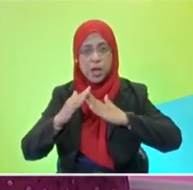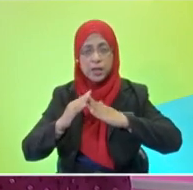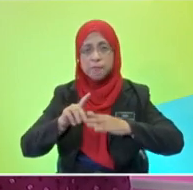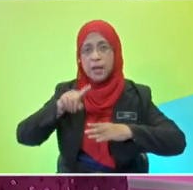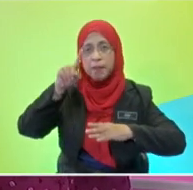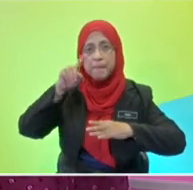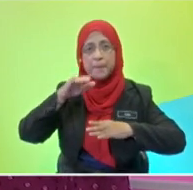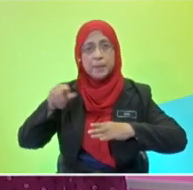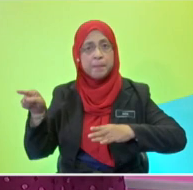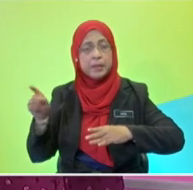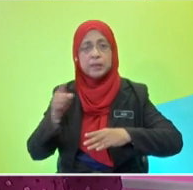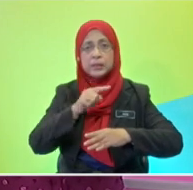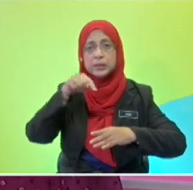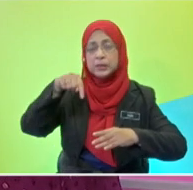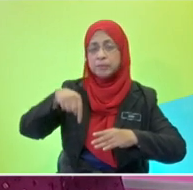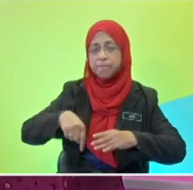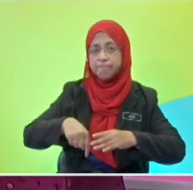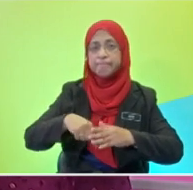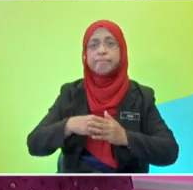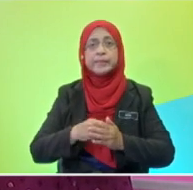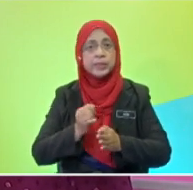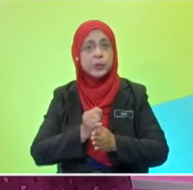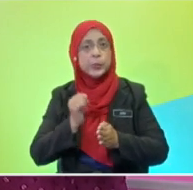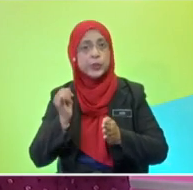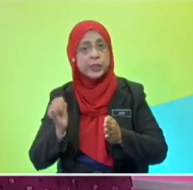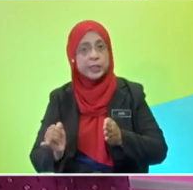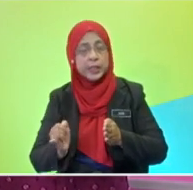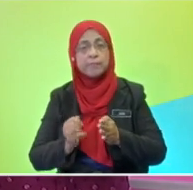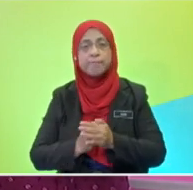selatan timur dan juga